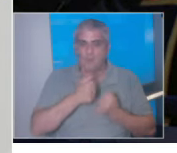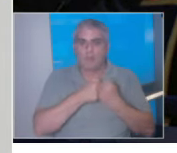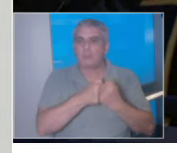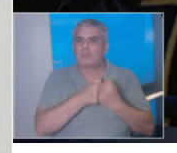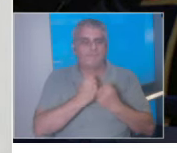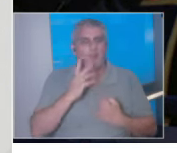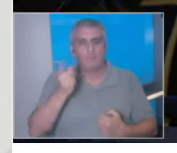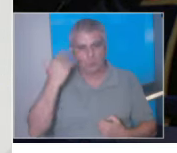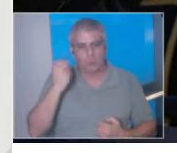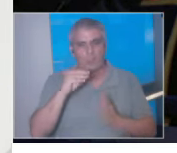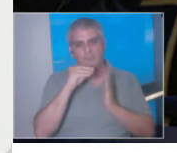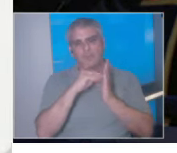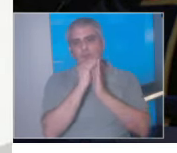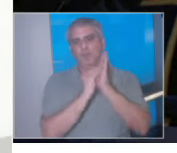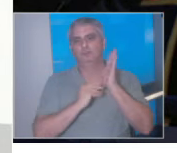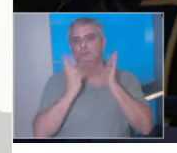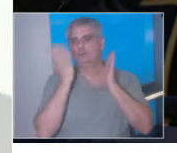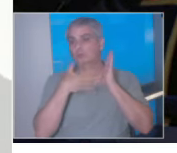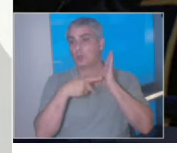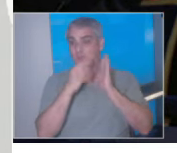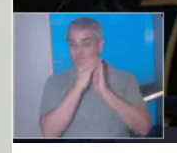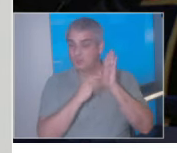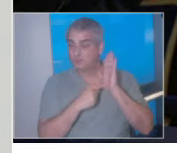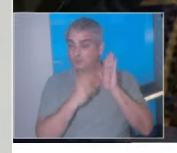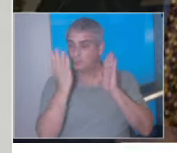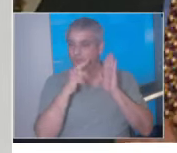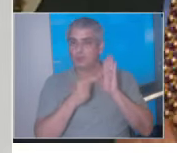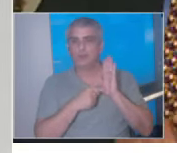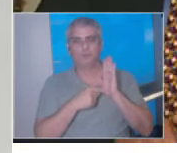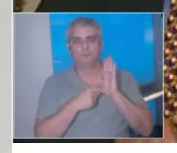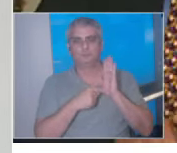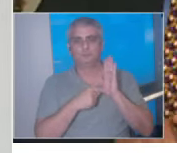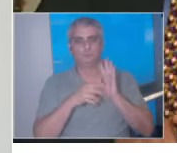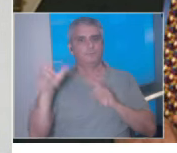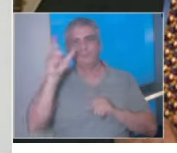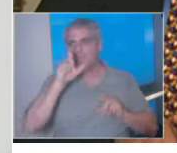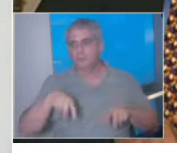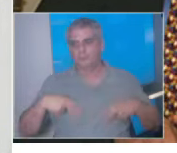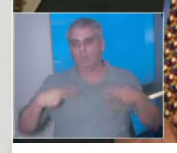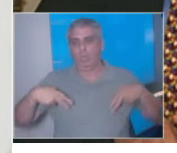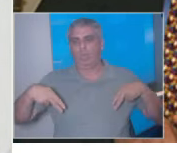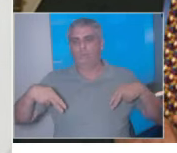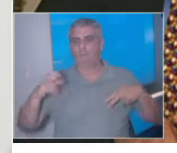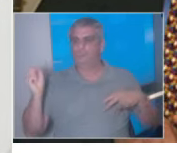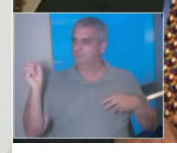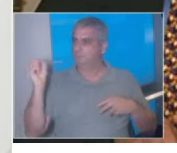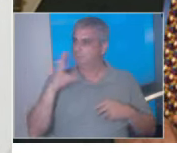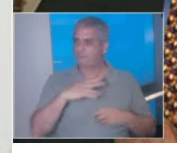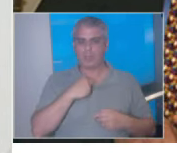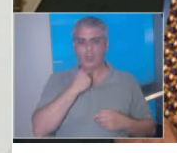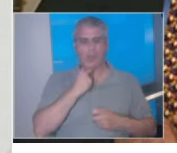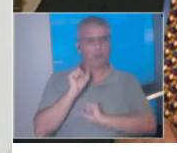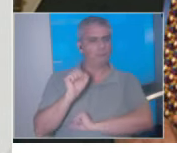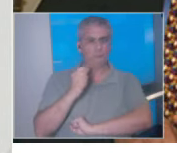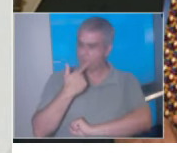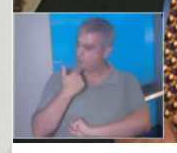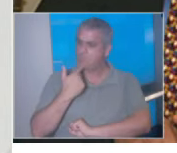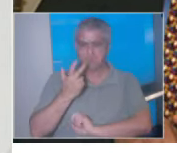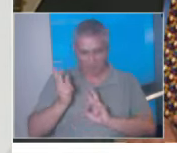על זה, למה? כי הוא היה ברשימות השחורות. והרשימות השחורות האלו הפחידו את האנשים. פתאום בא להם קול, שאומר